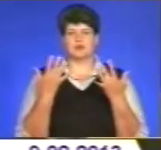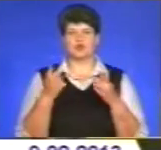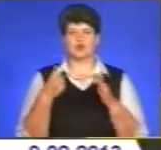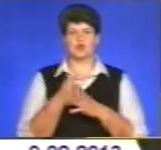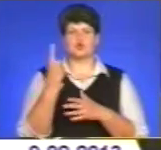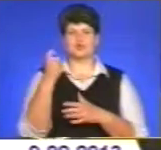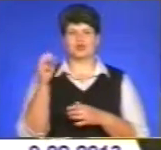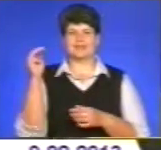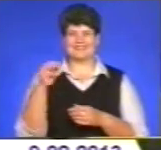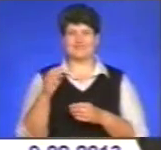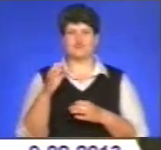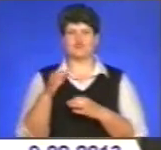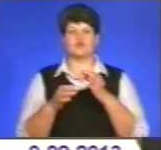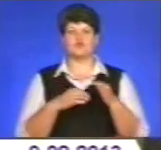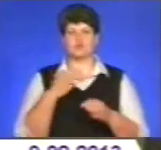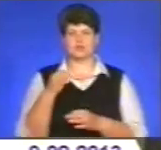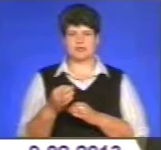в сутки.